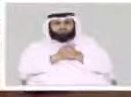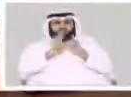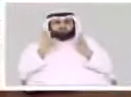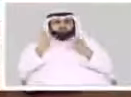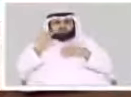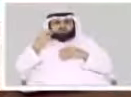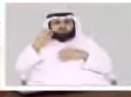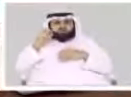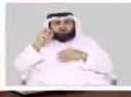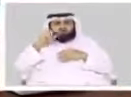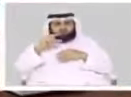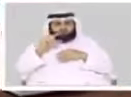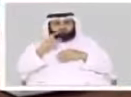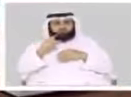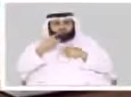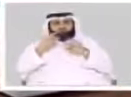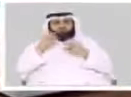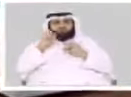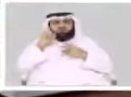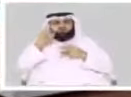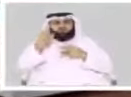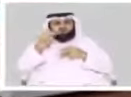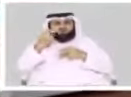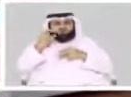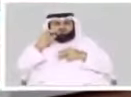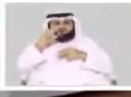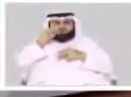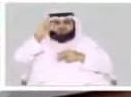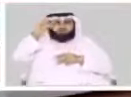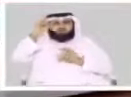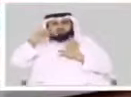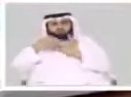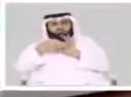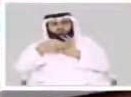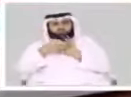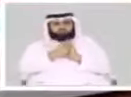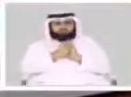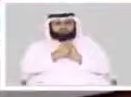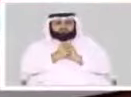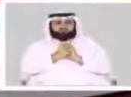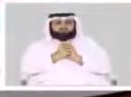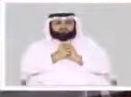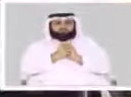عقد، وأول هذه العقود هو العقد مع الله، العقد مع الله عز، نعم، وجل.